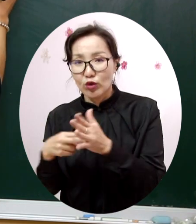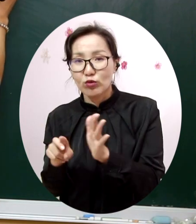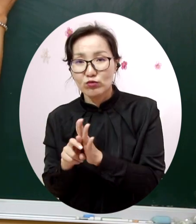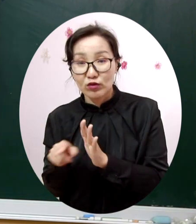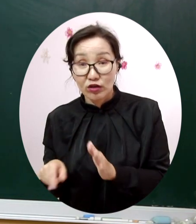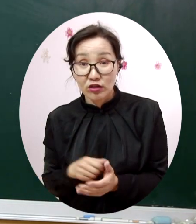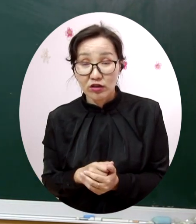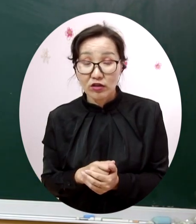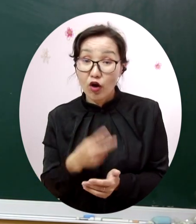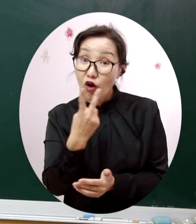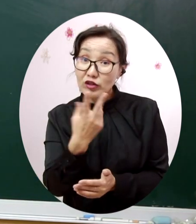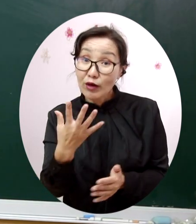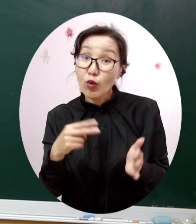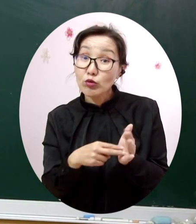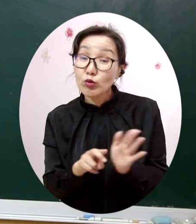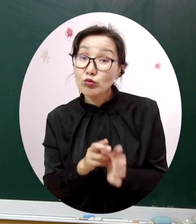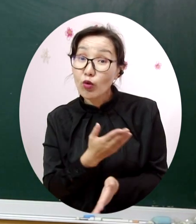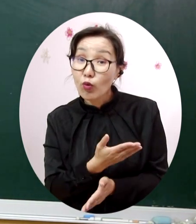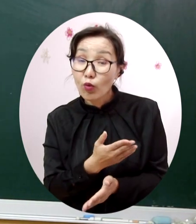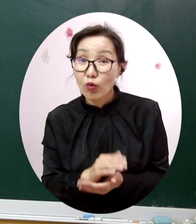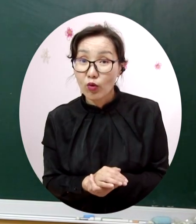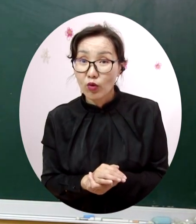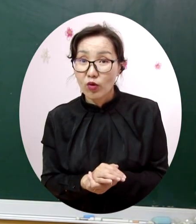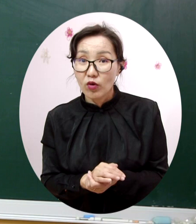Тэгэр төгсөн тийм ээ. За 25 хуваагдах уу?